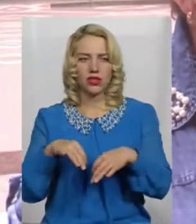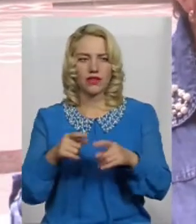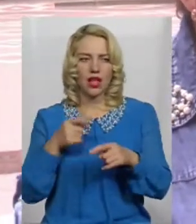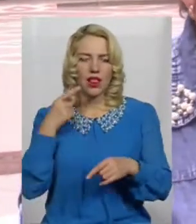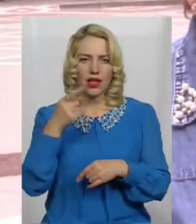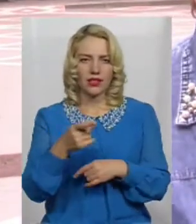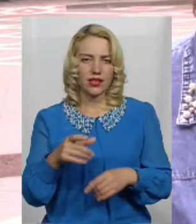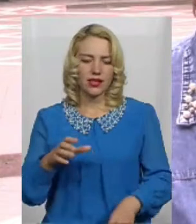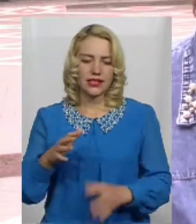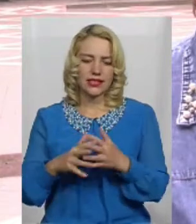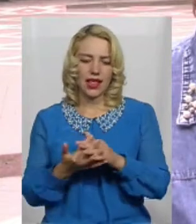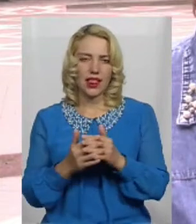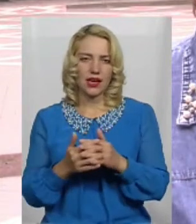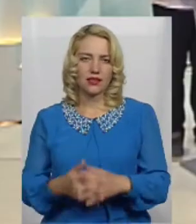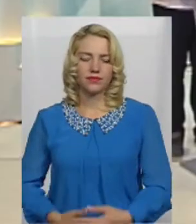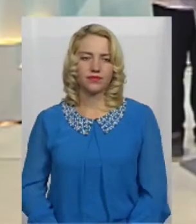селах?